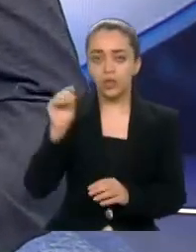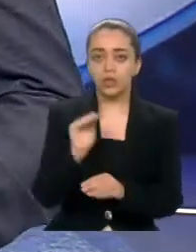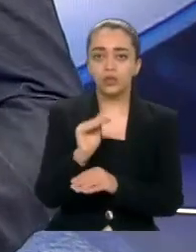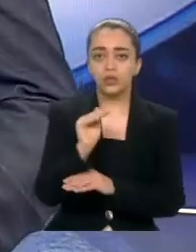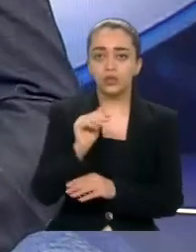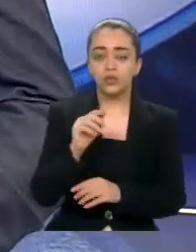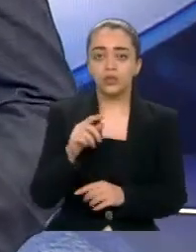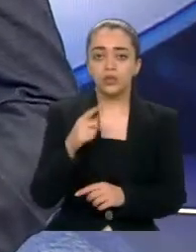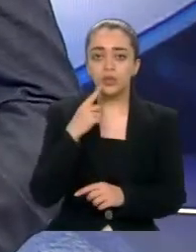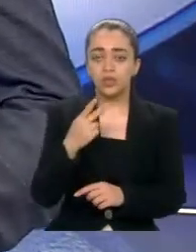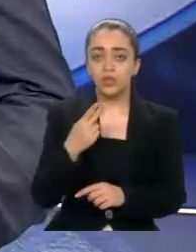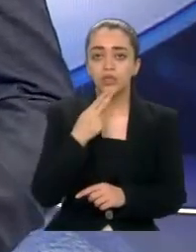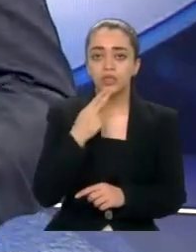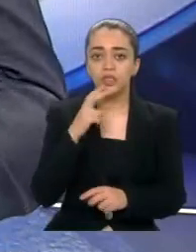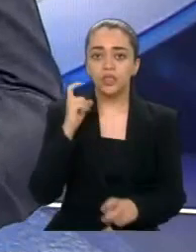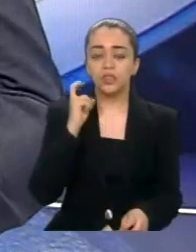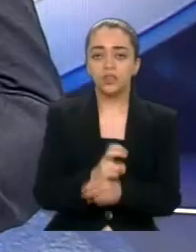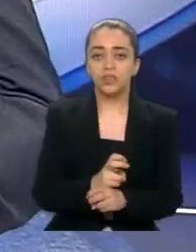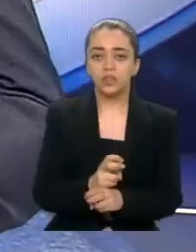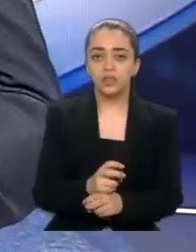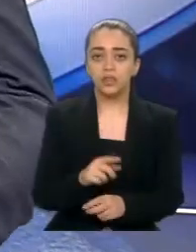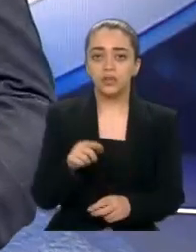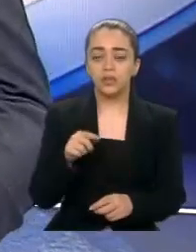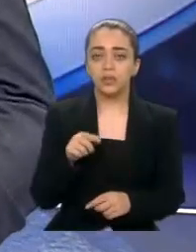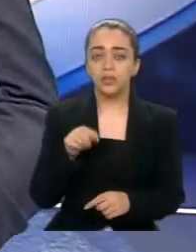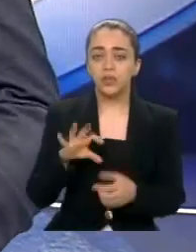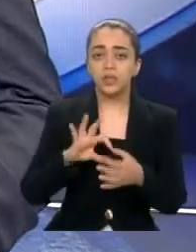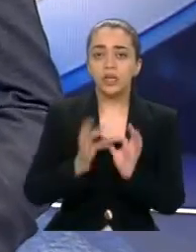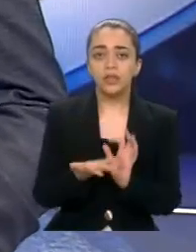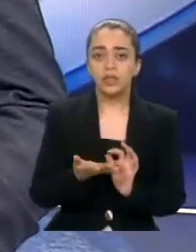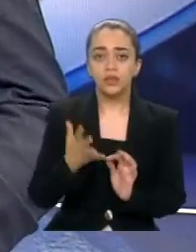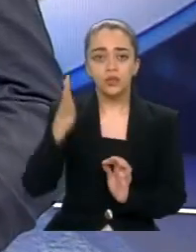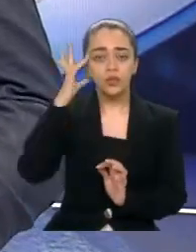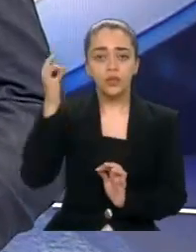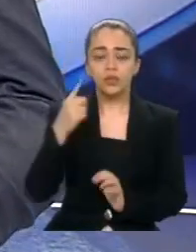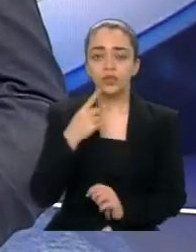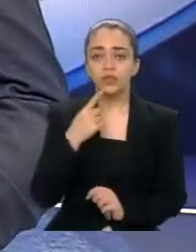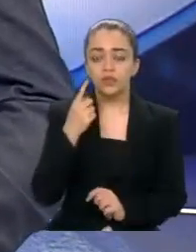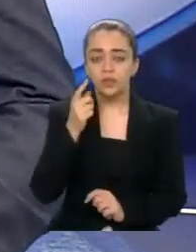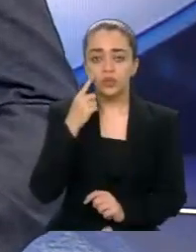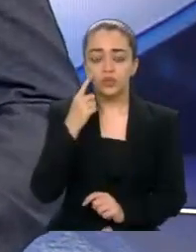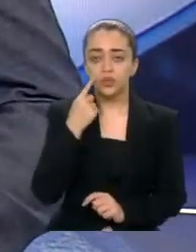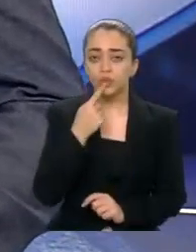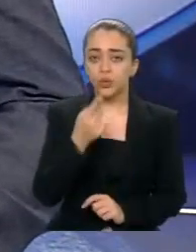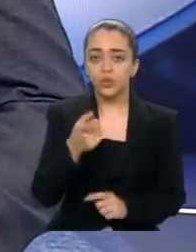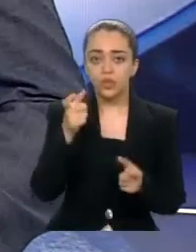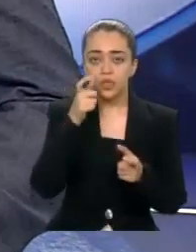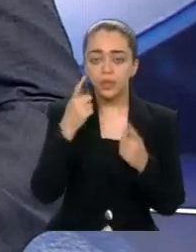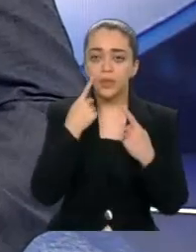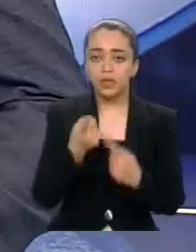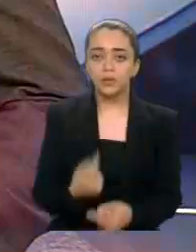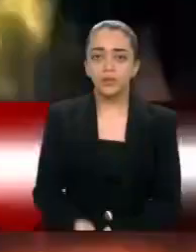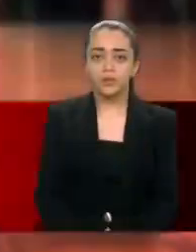yaşanıyor. Üstelik kadınlar daha da risk altında. Peki bunun nedeni ne? Uzmanların uyarılarına bakalım şimdi de.